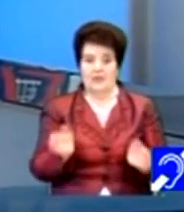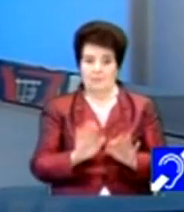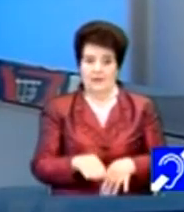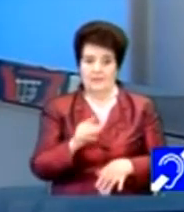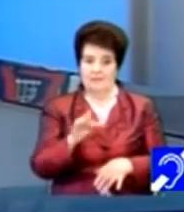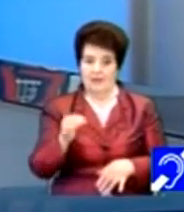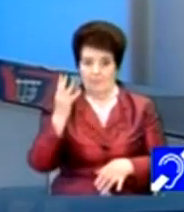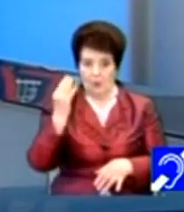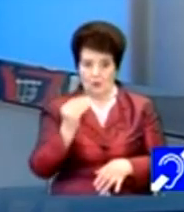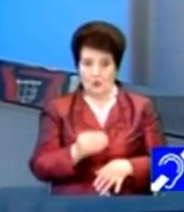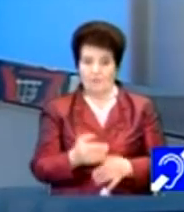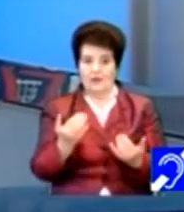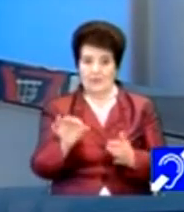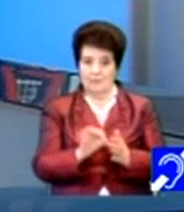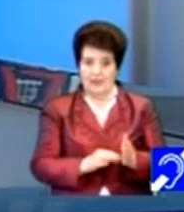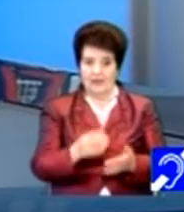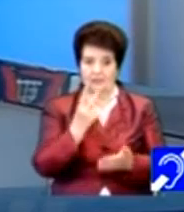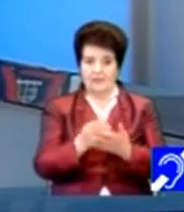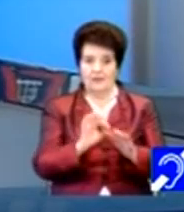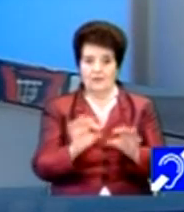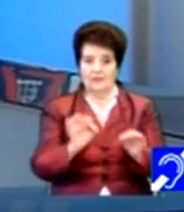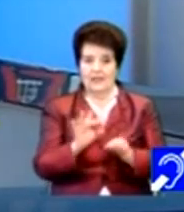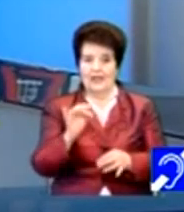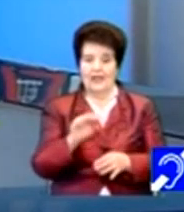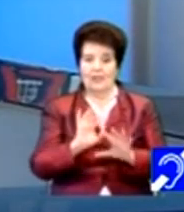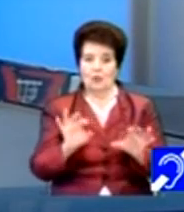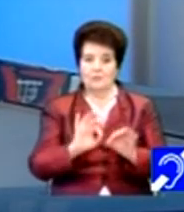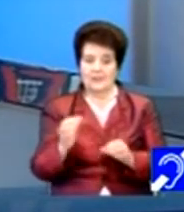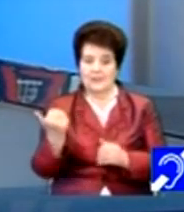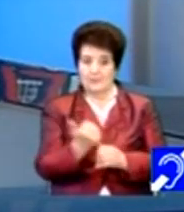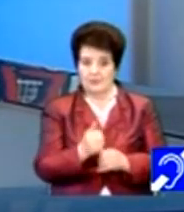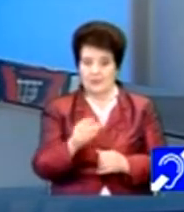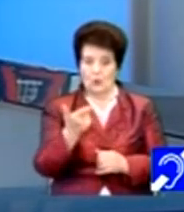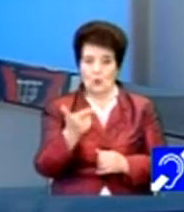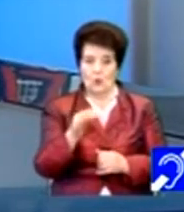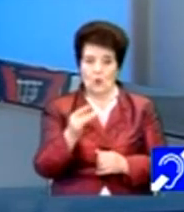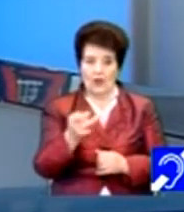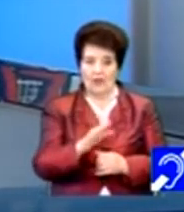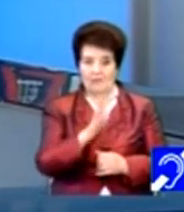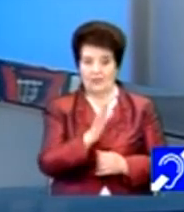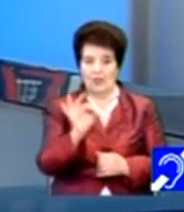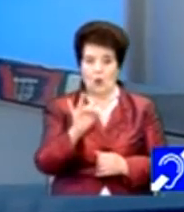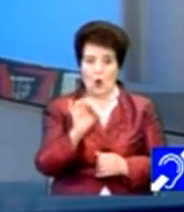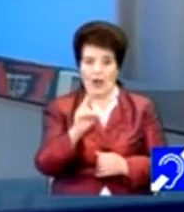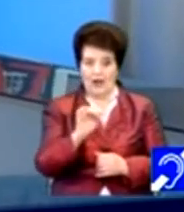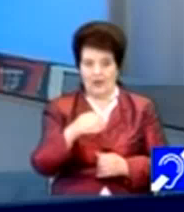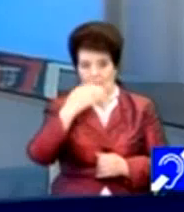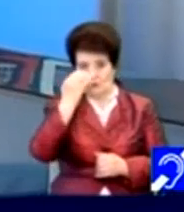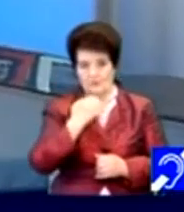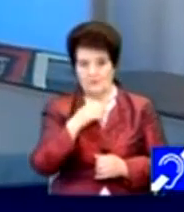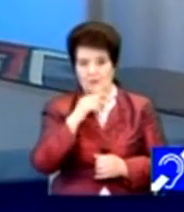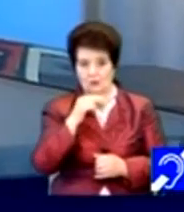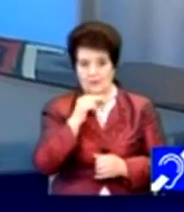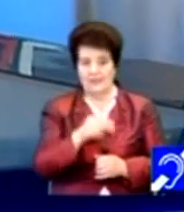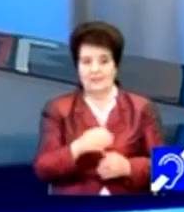Rămâneți cu TVR Moldova, pentru că imediat urmează emisiunea Retrospectiva Săptămânii cu Svetlana Gore. Eu sunt Victoria Ocară și vă mulțumesc pentru